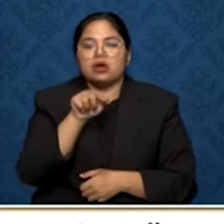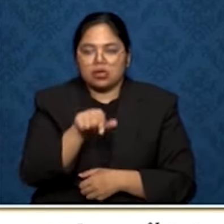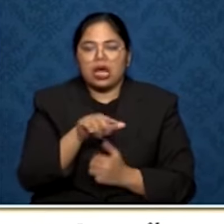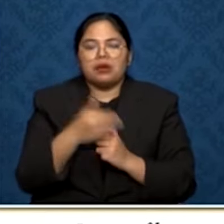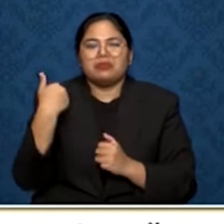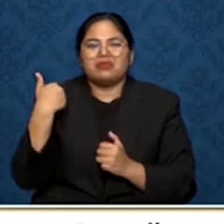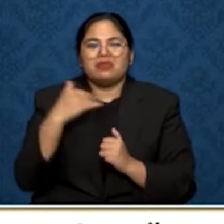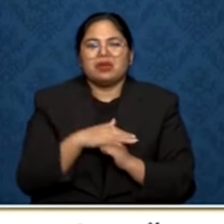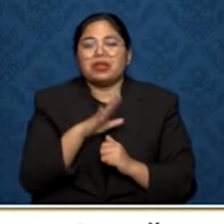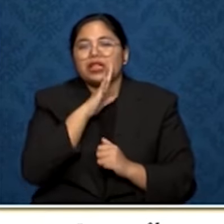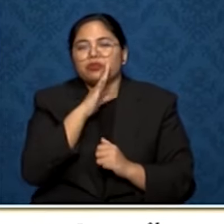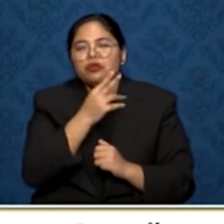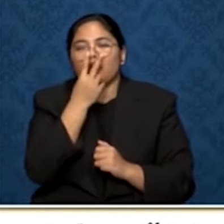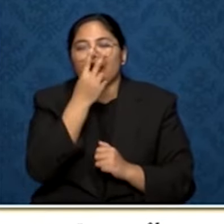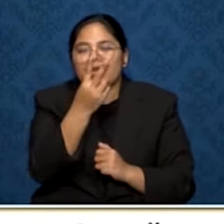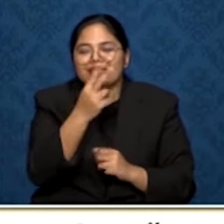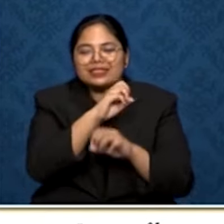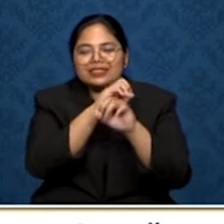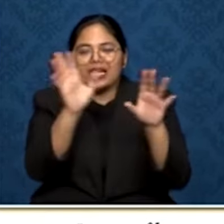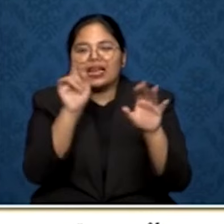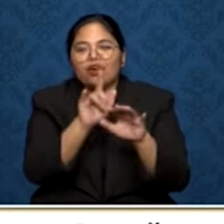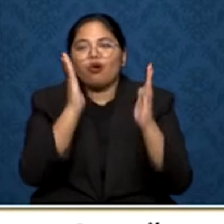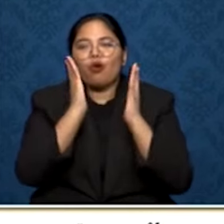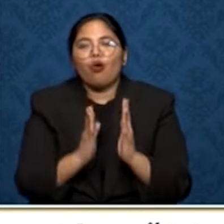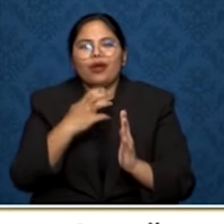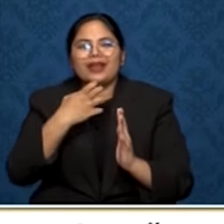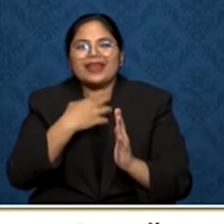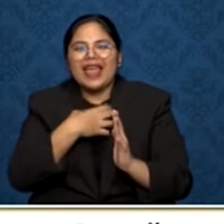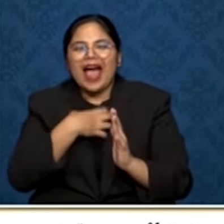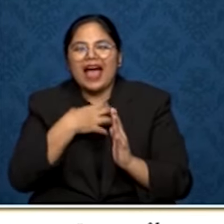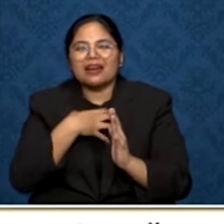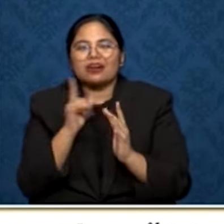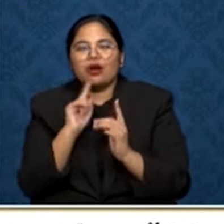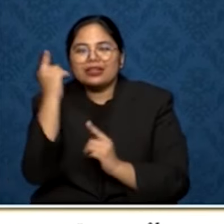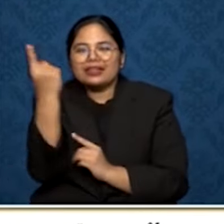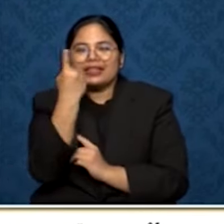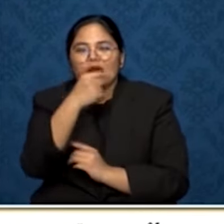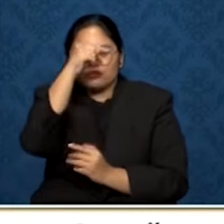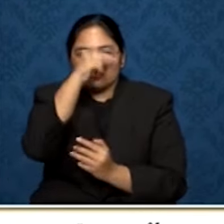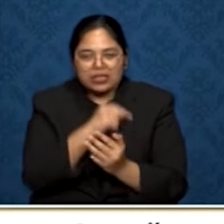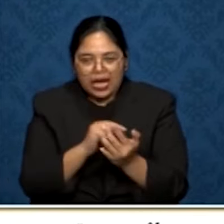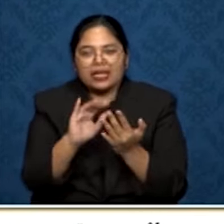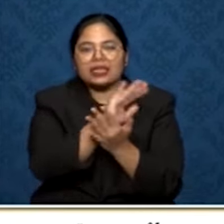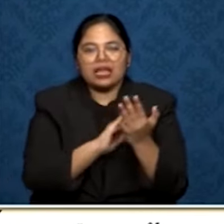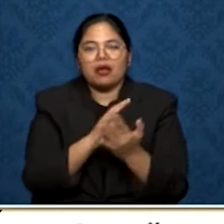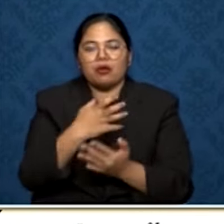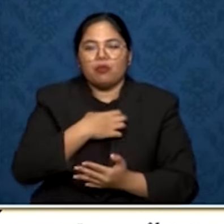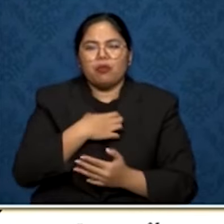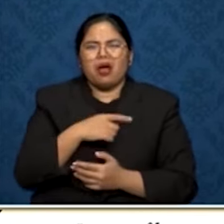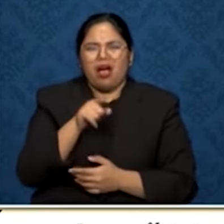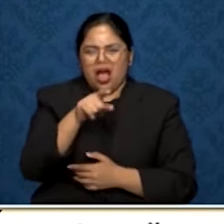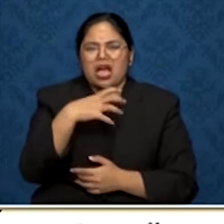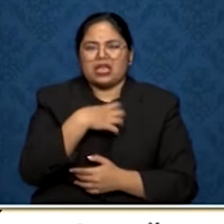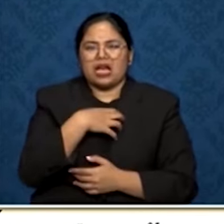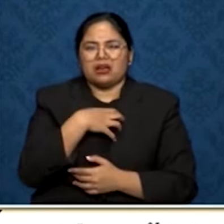อยากมาเที่ยวไยเกิดอะไรครัท่าน รฐมณตีครังกนาจะศร้บช่วยครังขอภัยครัผมเชียรท่านให้เป็ว่าก